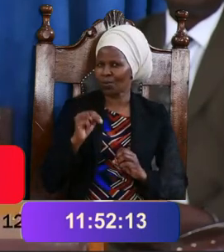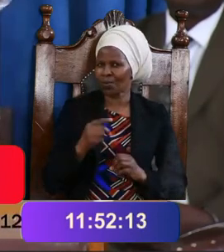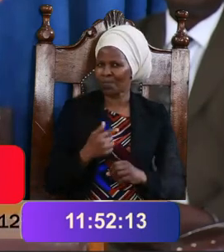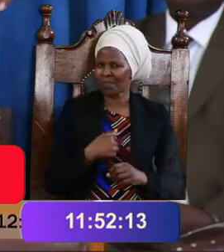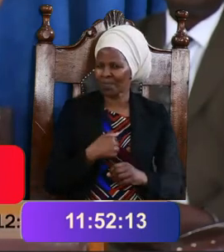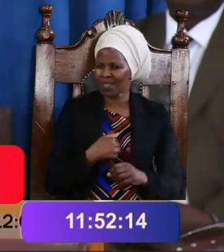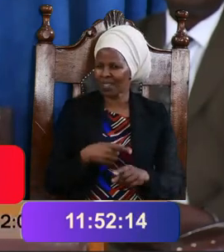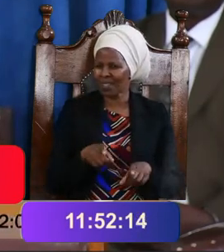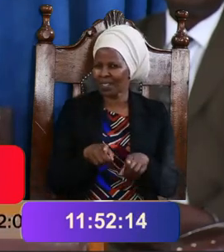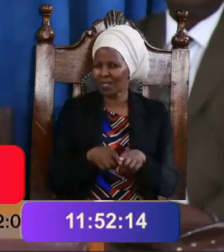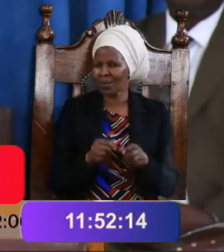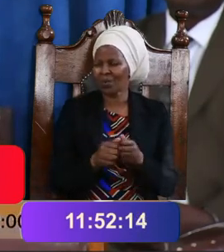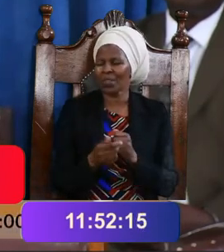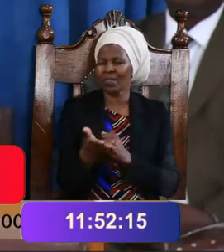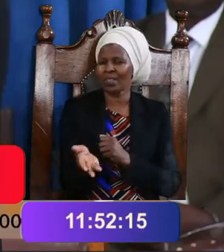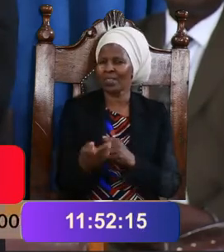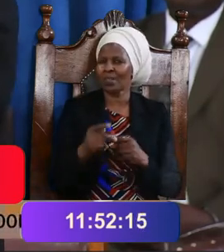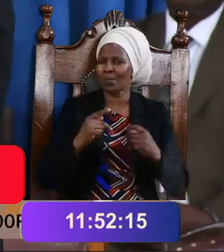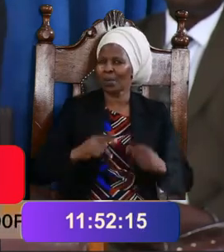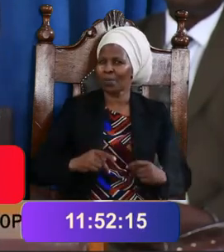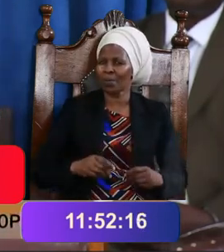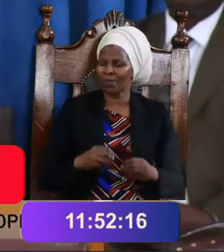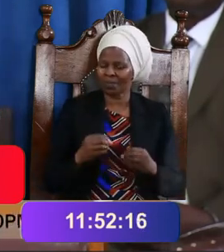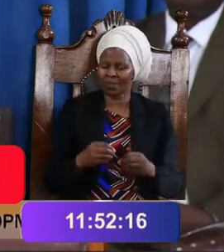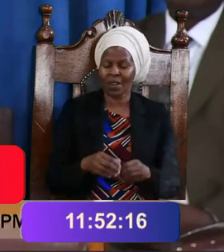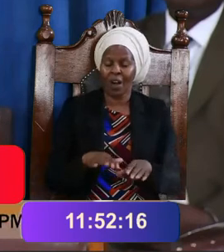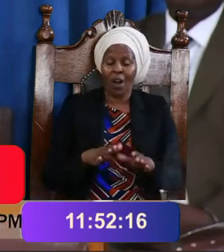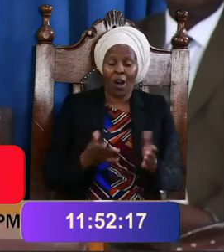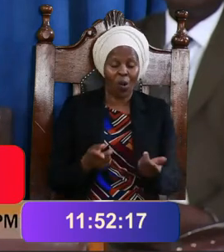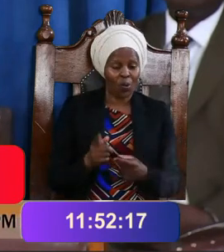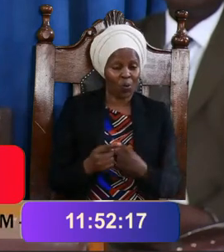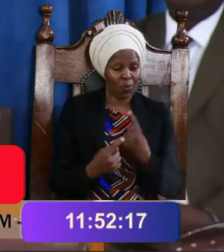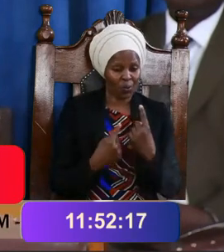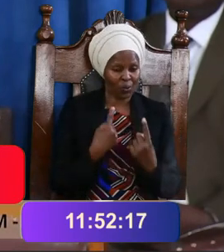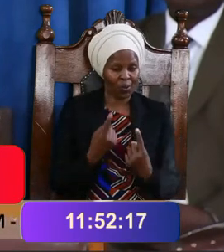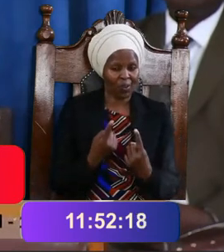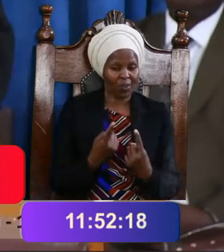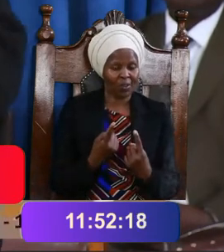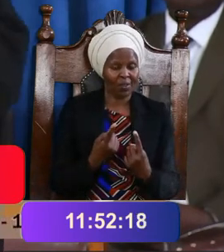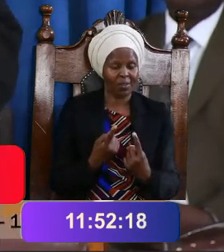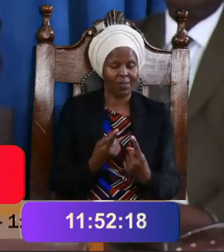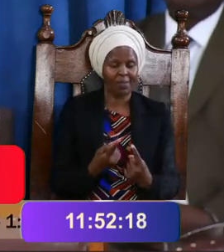mmoja wa wao. Msichana akasema, hata vile unaongea ulimi wako,